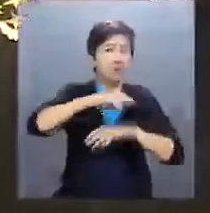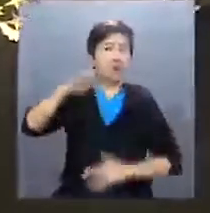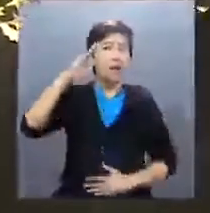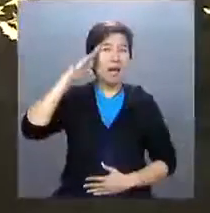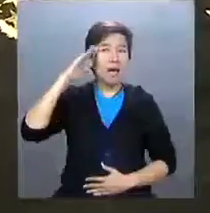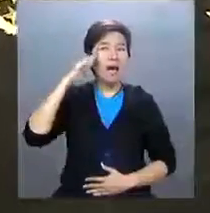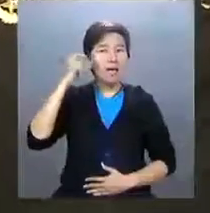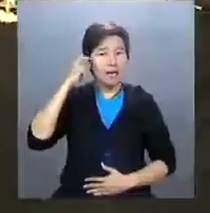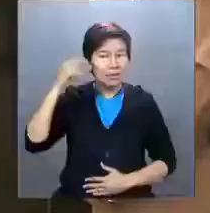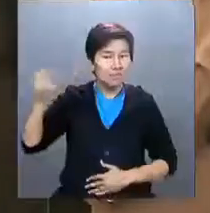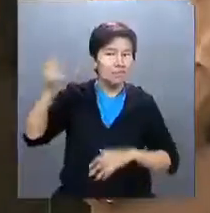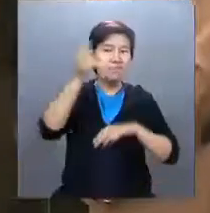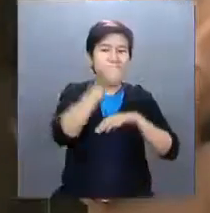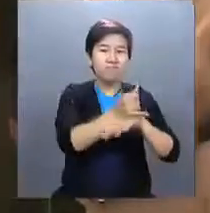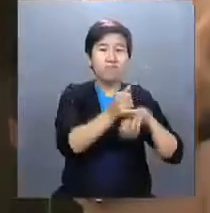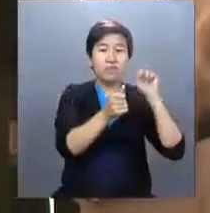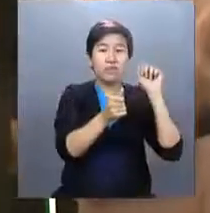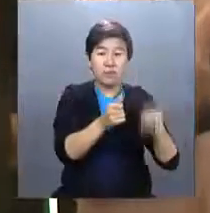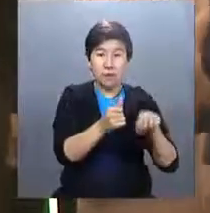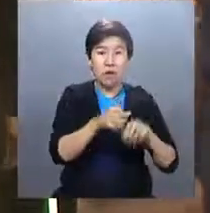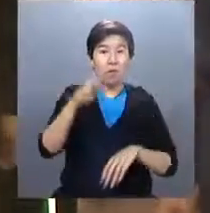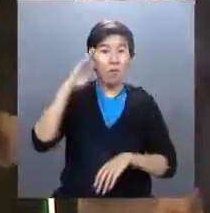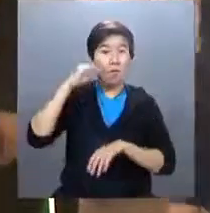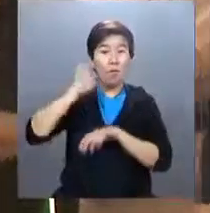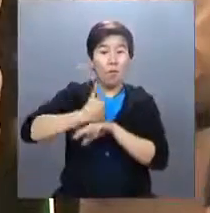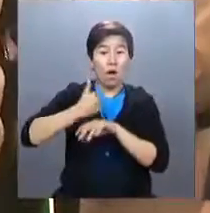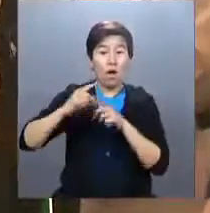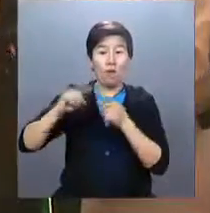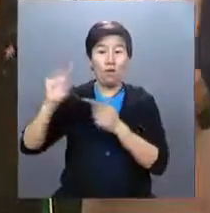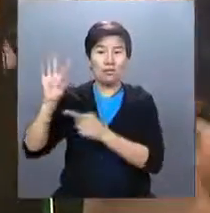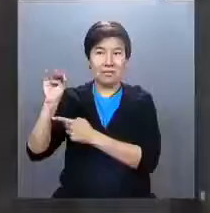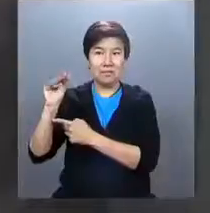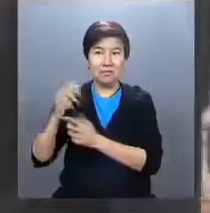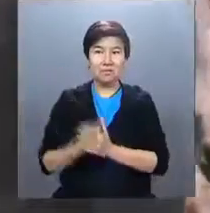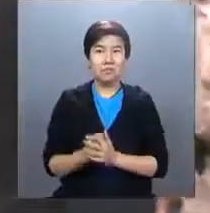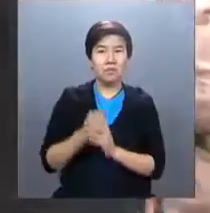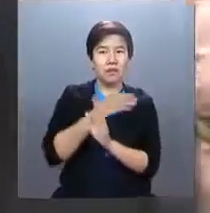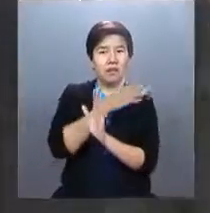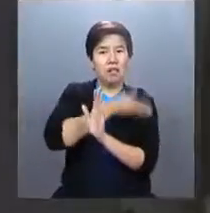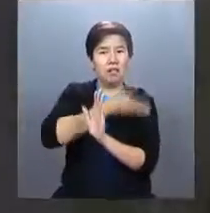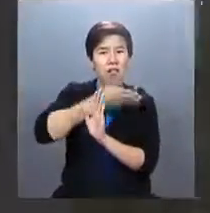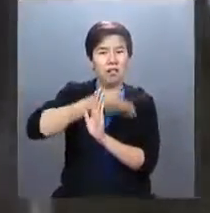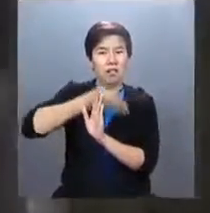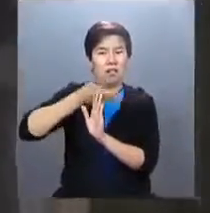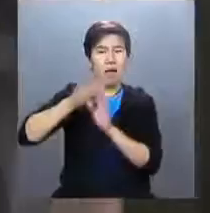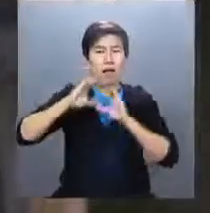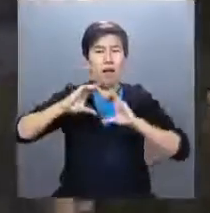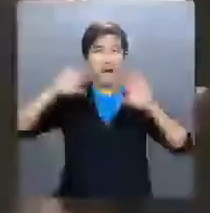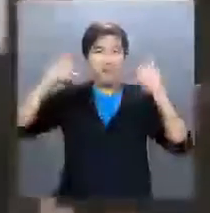ารบกคนที่40ท่ามกลางสถานการณ์บ้านเมืองในช่วงระยะเปลี่ยนผ่านสำคัญของรัฐบา